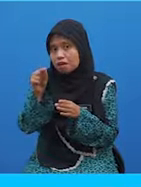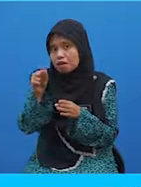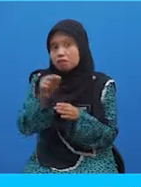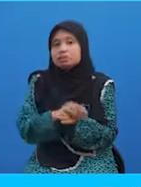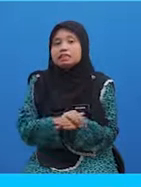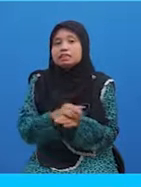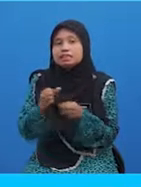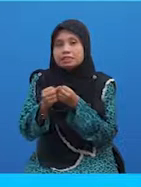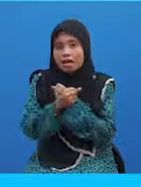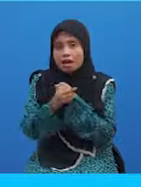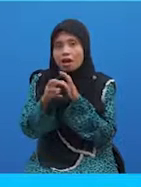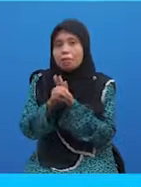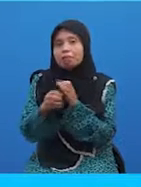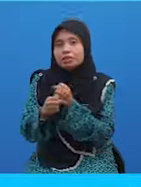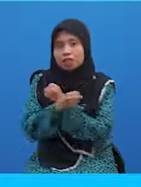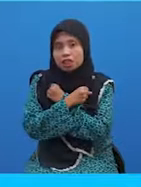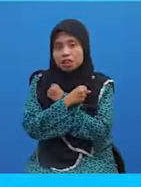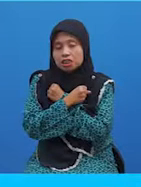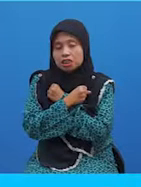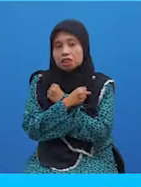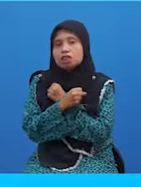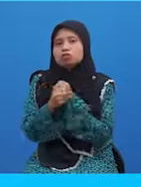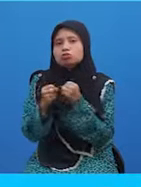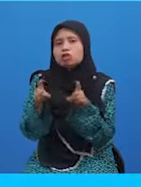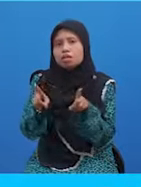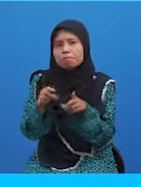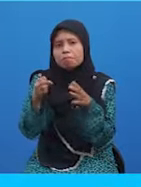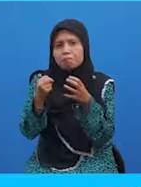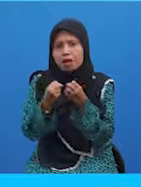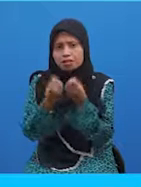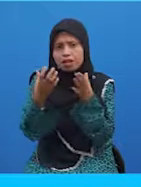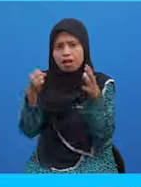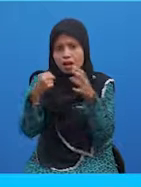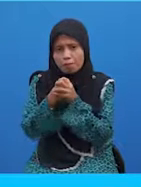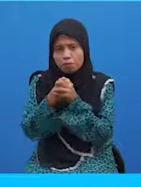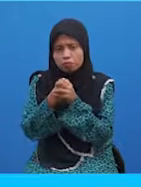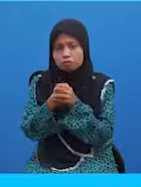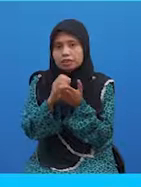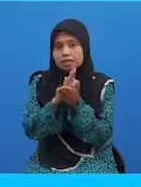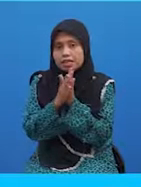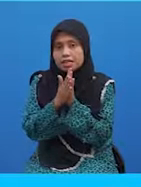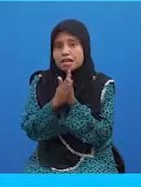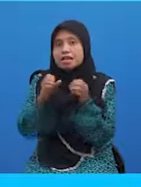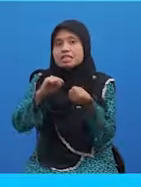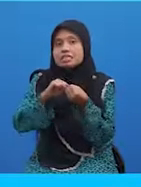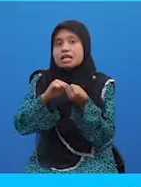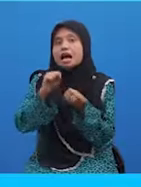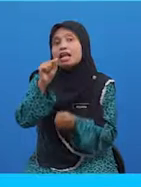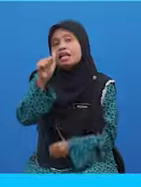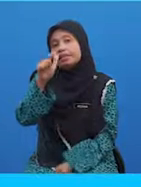salah kerana saling sudah menunjukkan jamak. Pembetulannya ialah saling